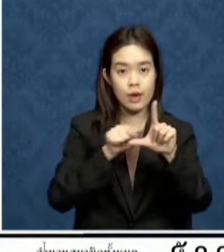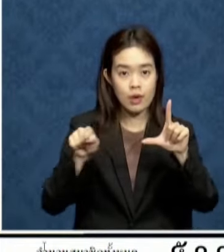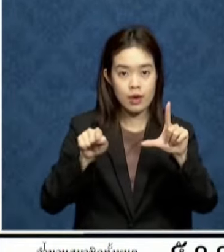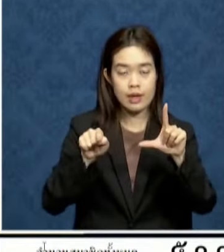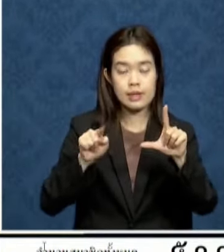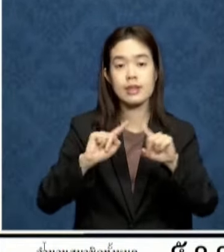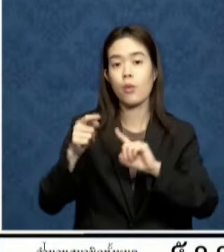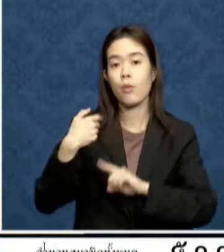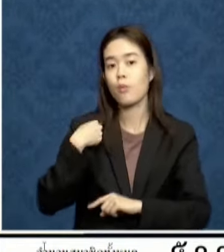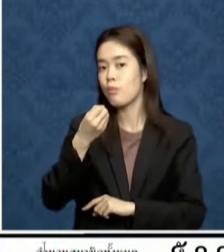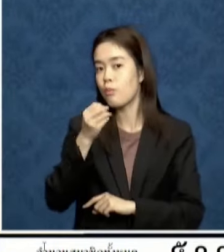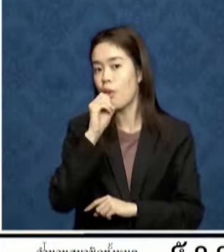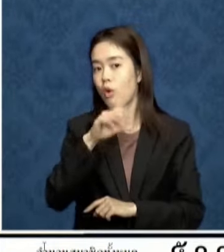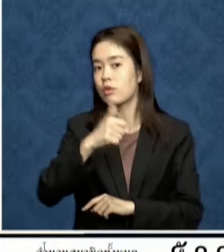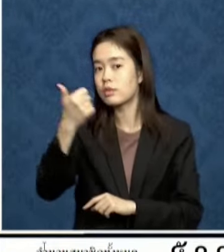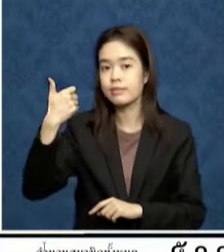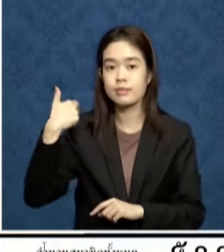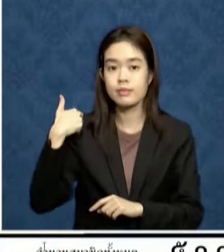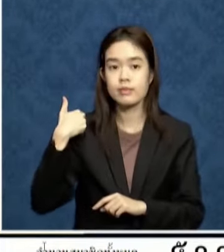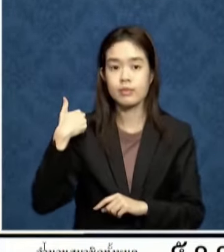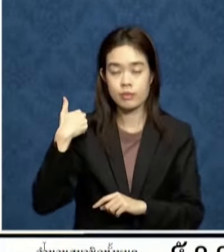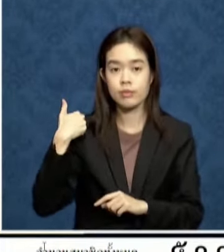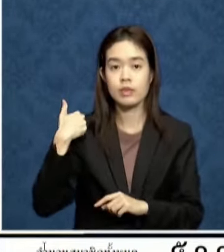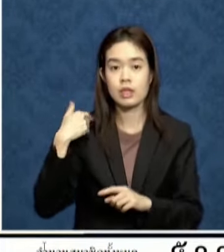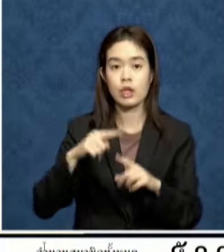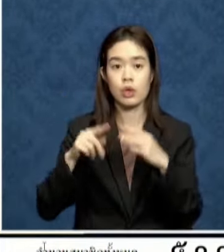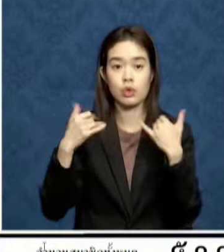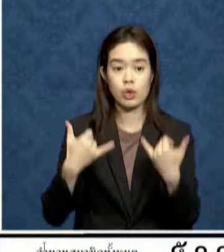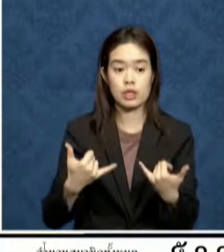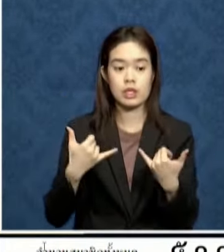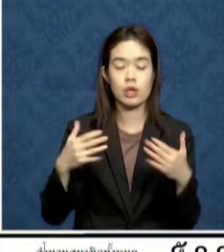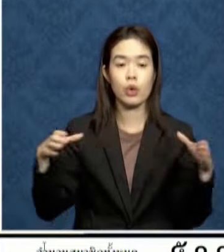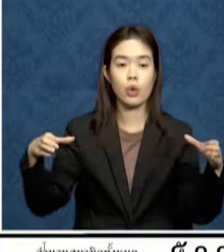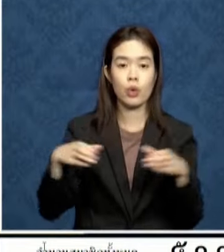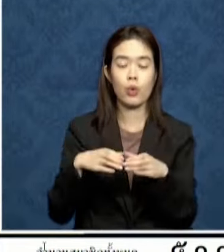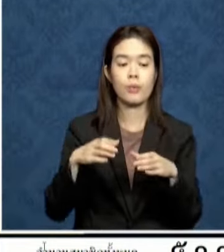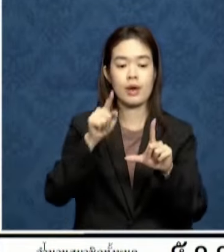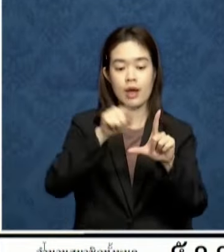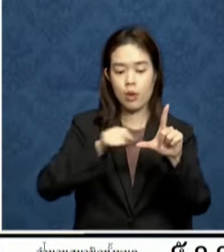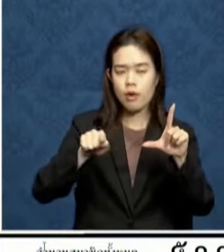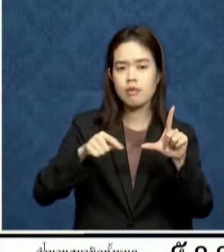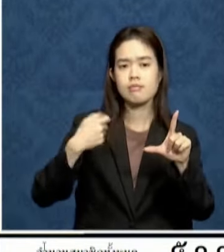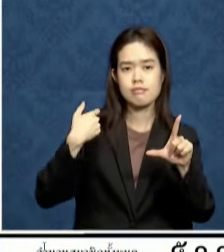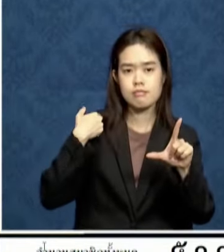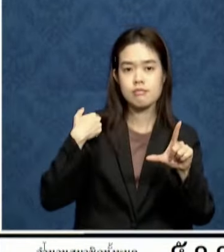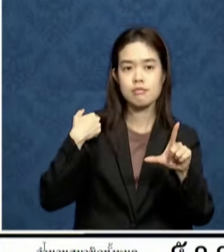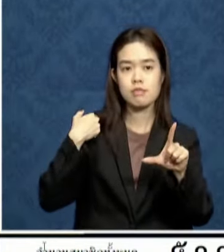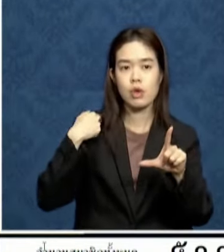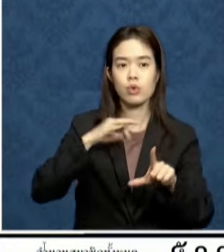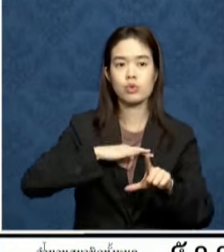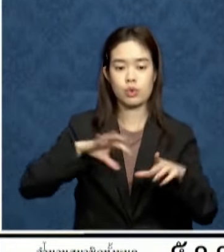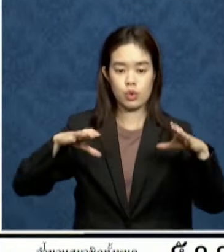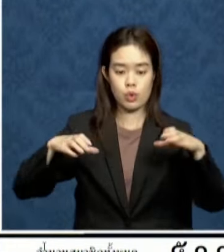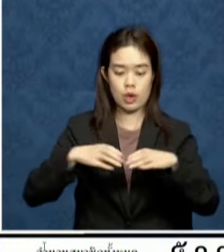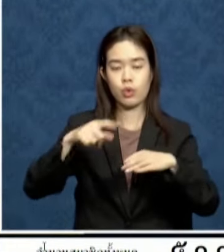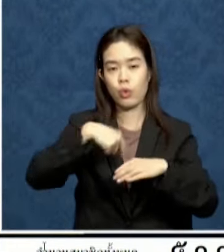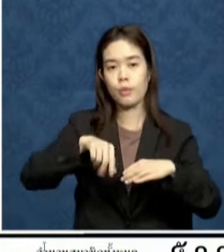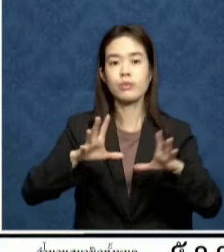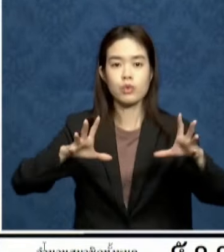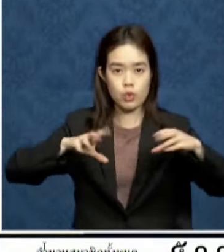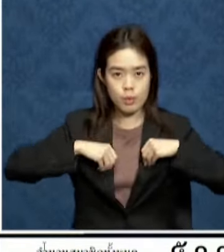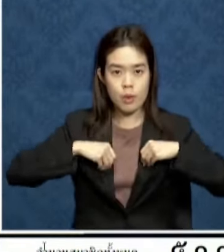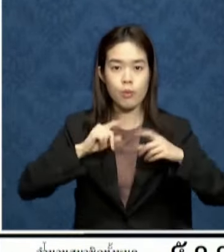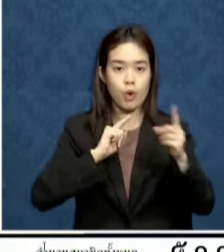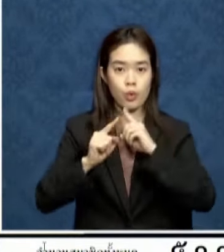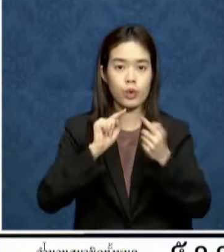ในร่างอื่นๆแล้วก็มี3ประเด็นครับที่พรรคก้าวไกลไม่ได้เสนอแต่ปรากฏอยู่ในร่างอื่นและเรายินดีไปพูดคุยเพิ่มเติมในชั้นกร